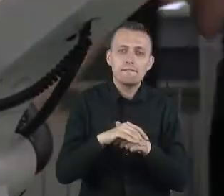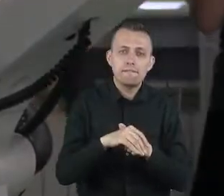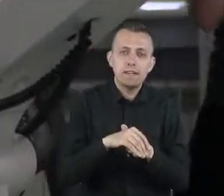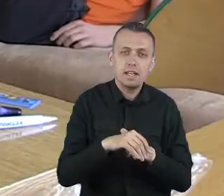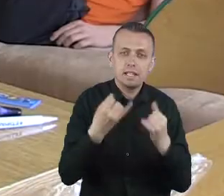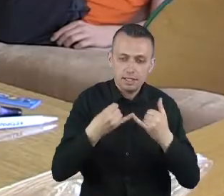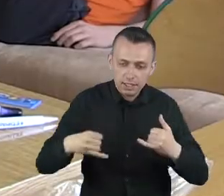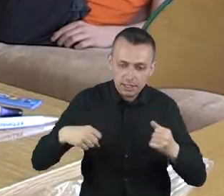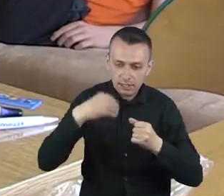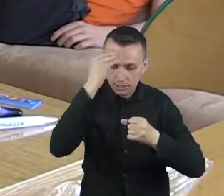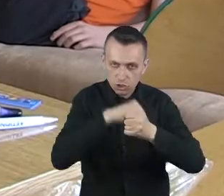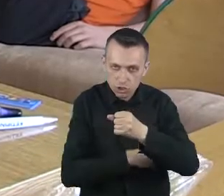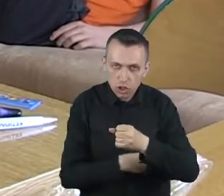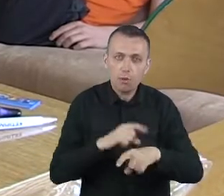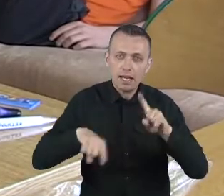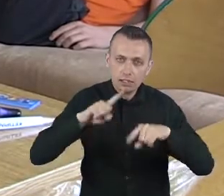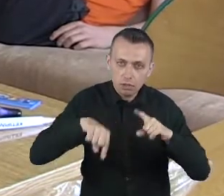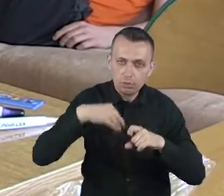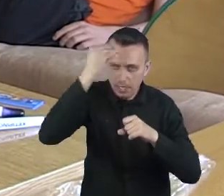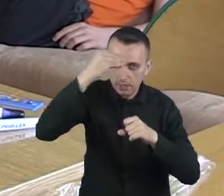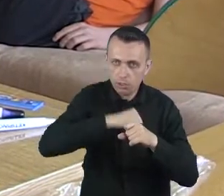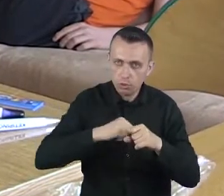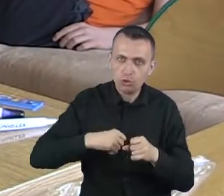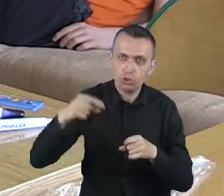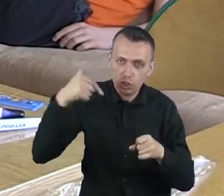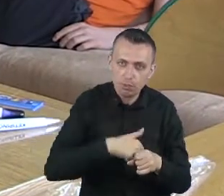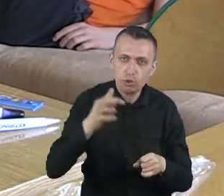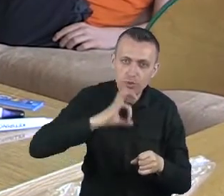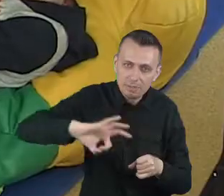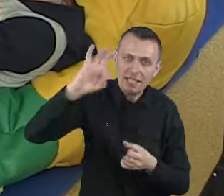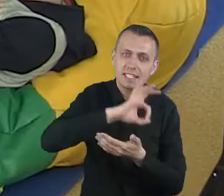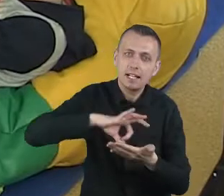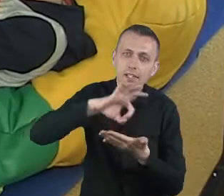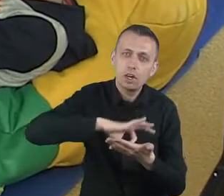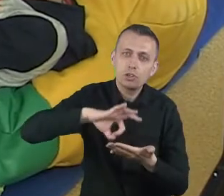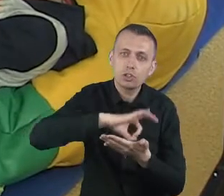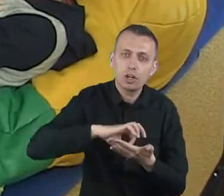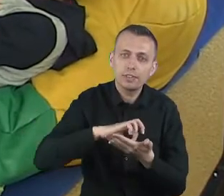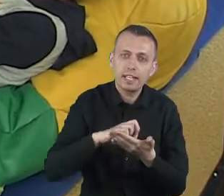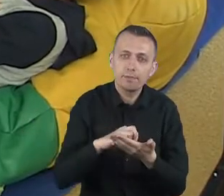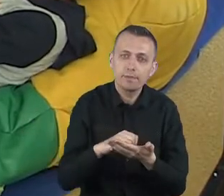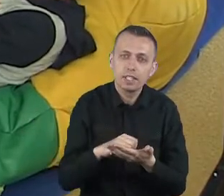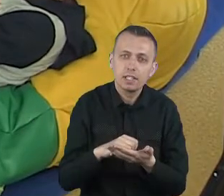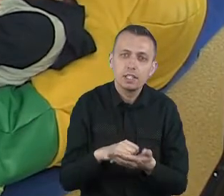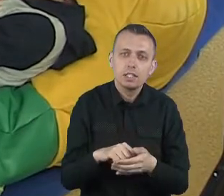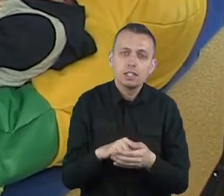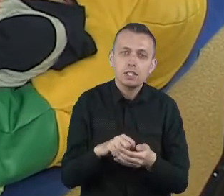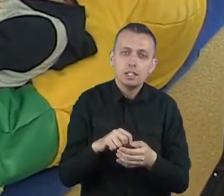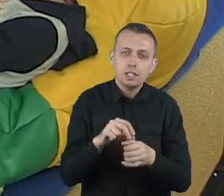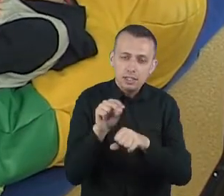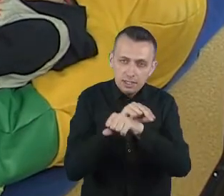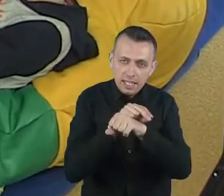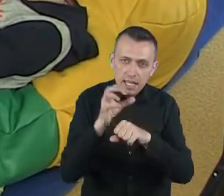placówkach. Podczas dnia otwartego zainteresowani rodzice mogli uczestniczyć m.in. w zajęciach z kynoterapii, której celem